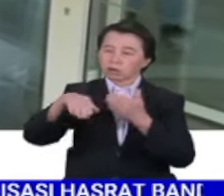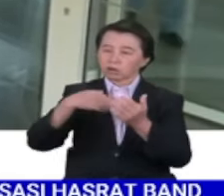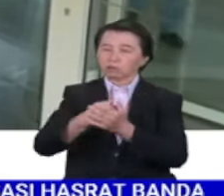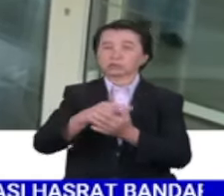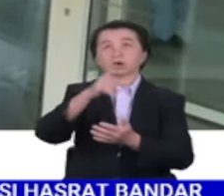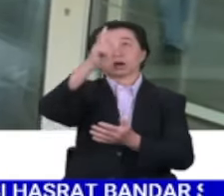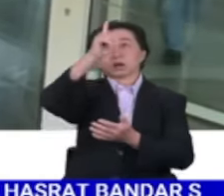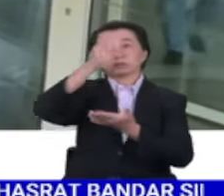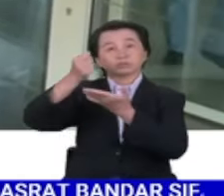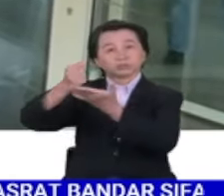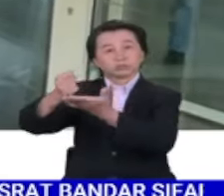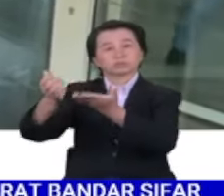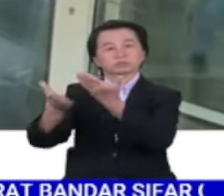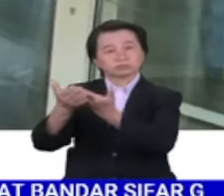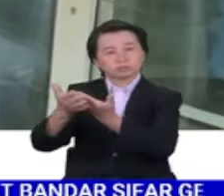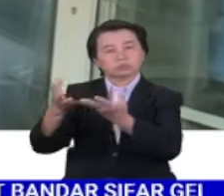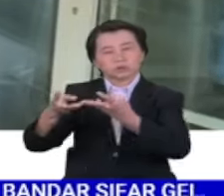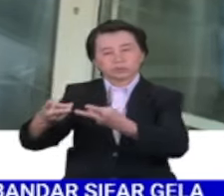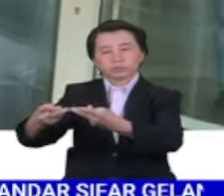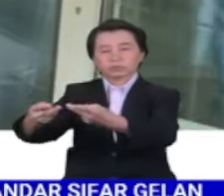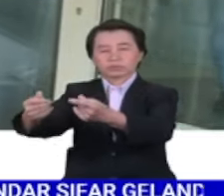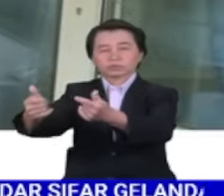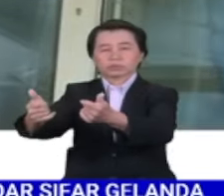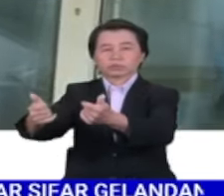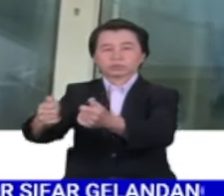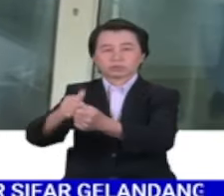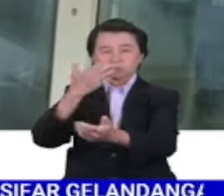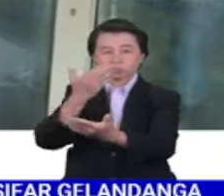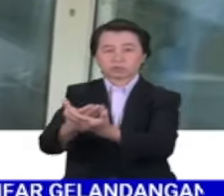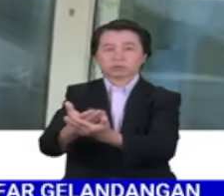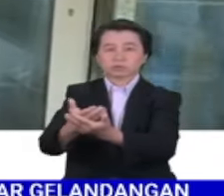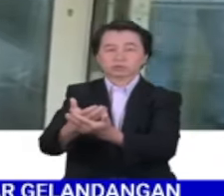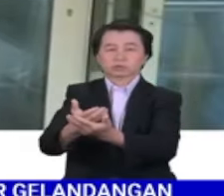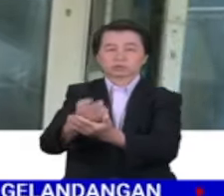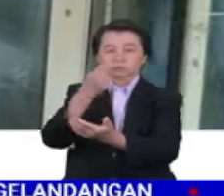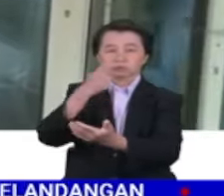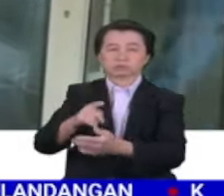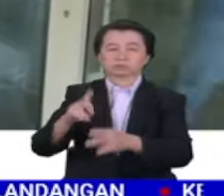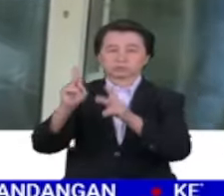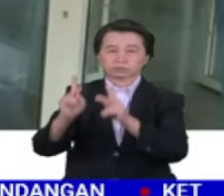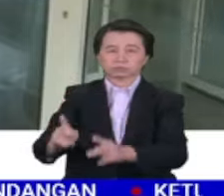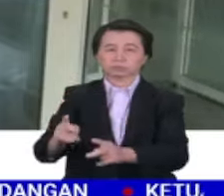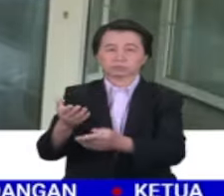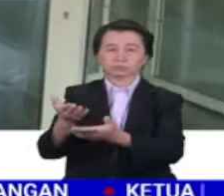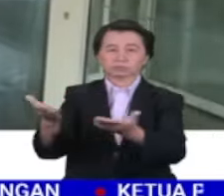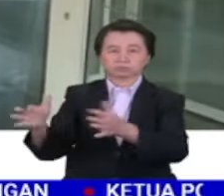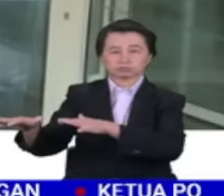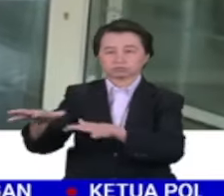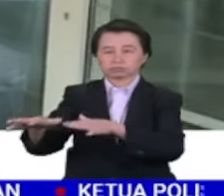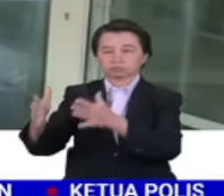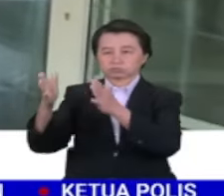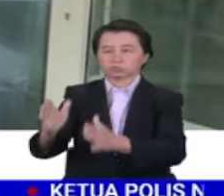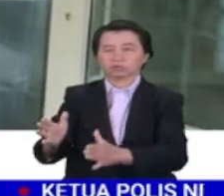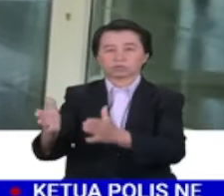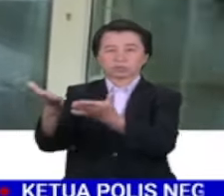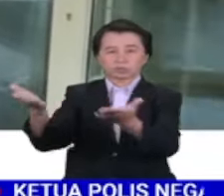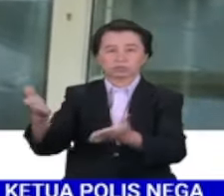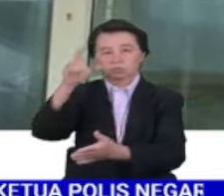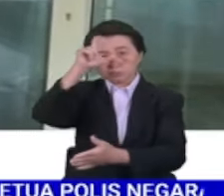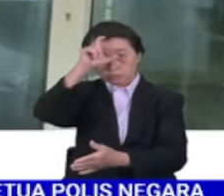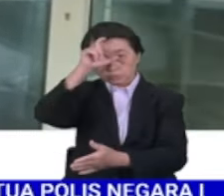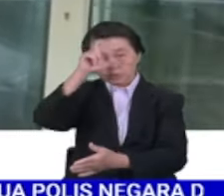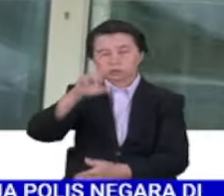dimudahkan dan berjalan dengan baik kepada pihak-pihak gempa bumi penduduk dunia